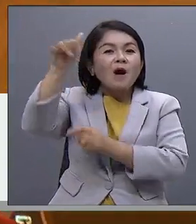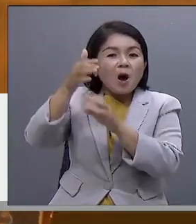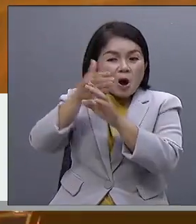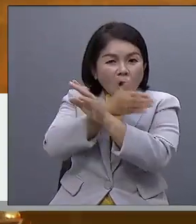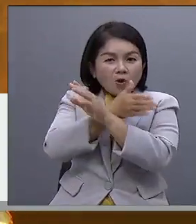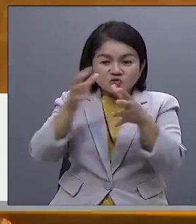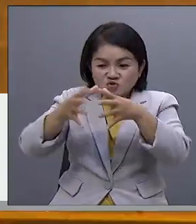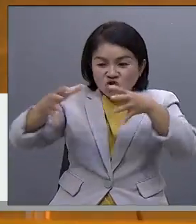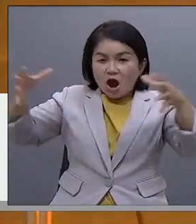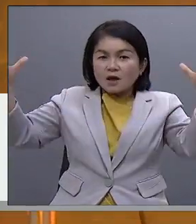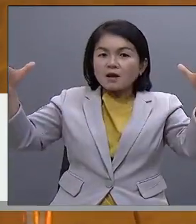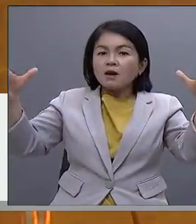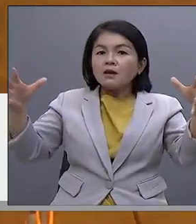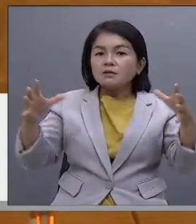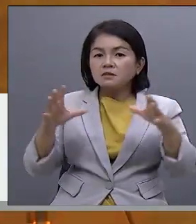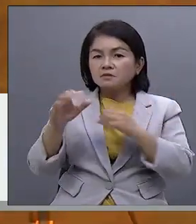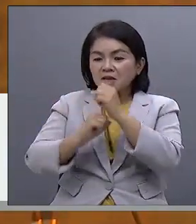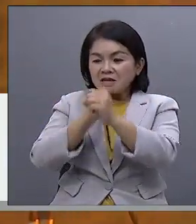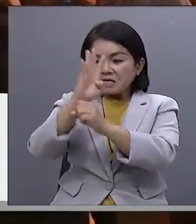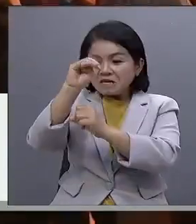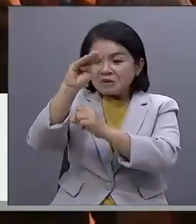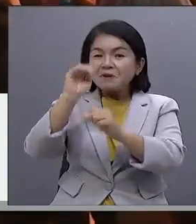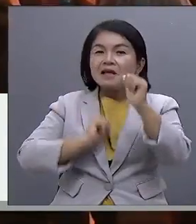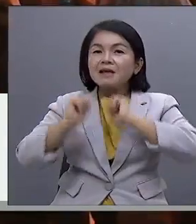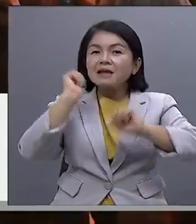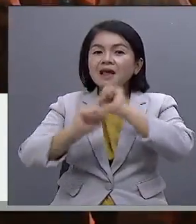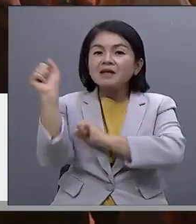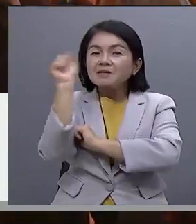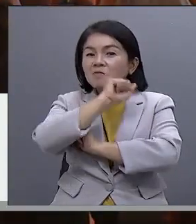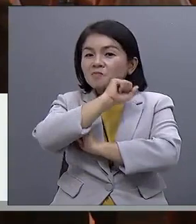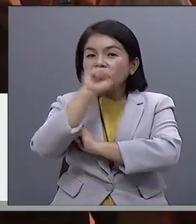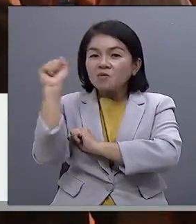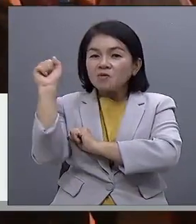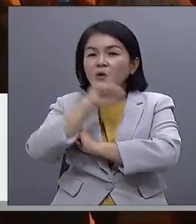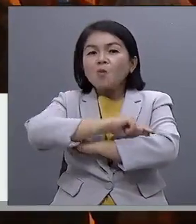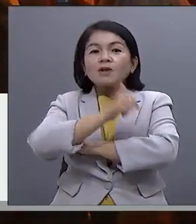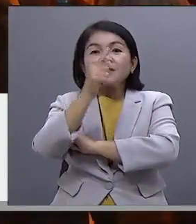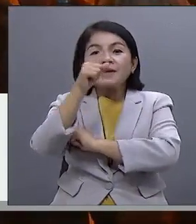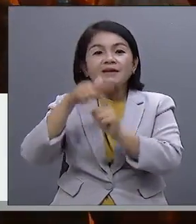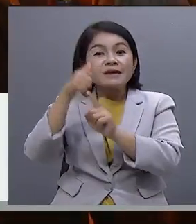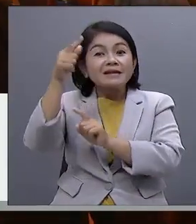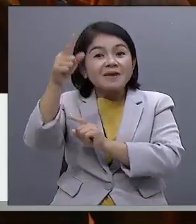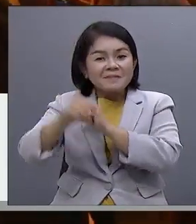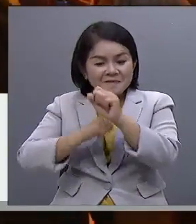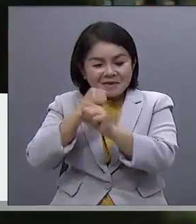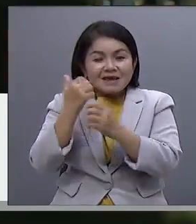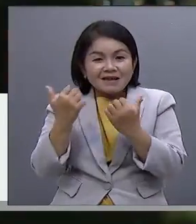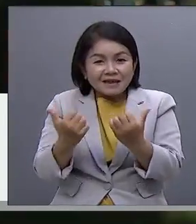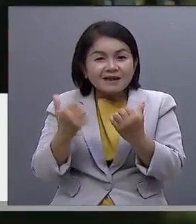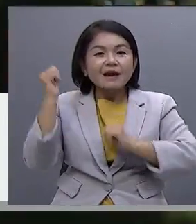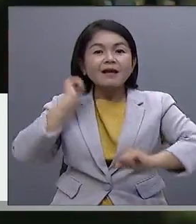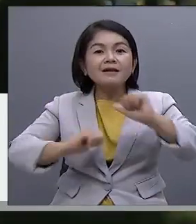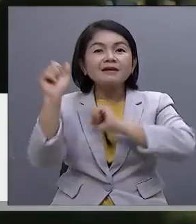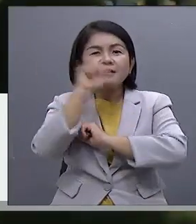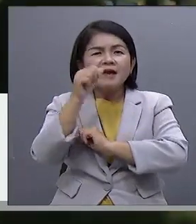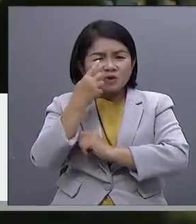คอนเสิร์ต40ปีคาราบาวค่ะที่จะมีขึ้นในวันเลขสวยคือวันที่11เดือน11ปีนี้ค่ะสังเกตดีๆแ